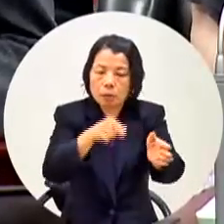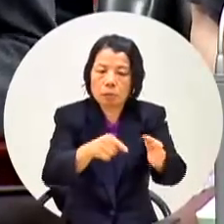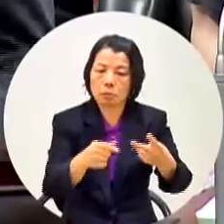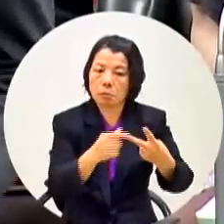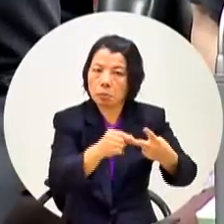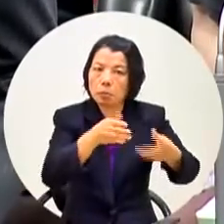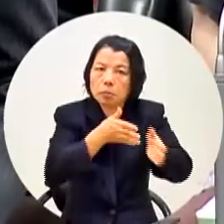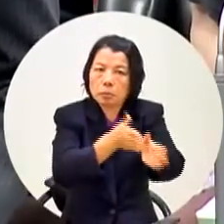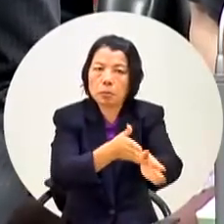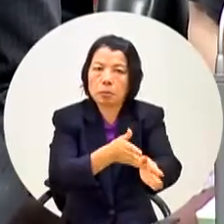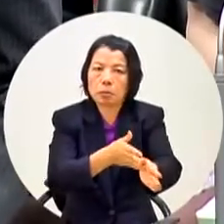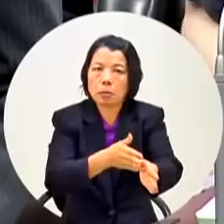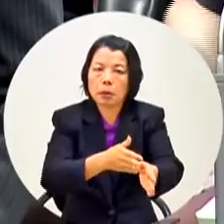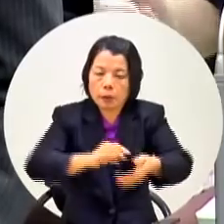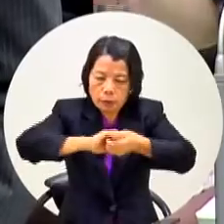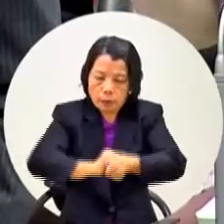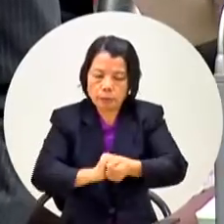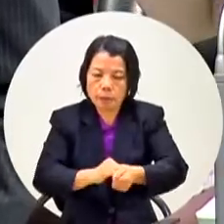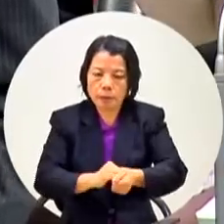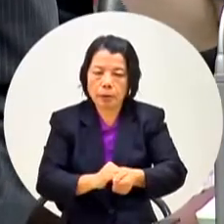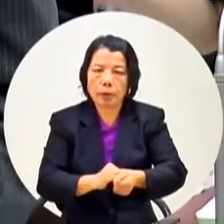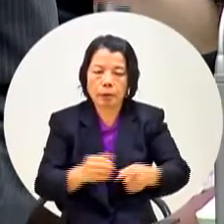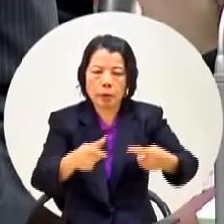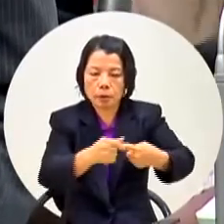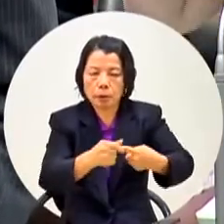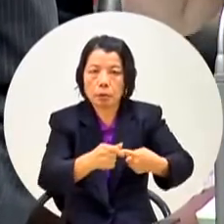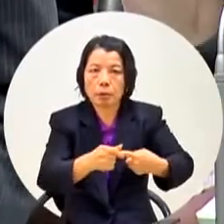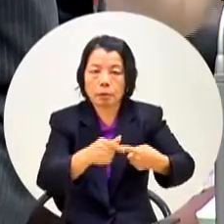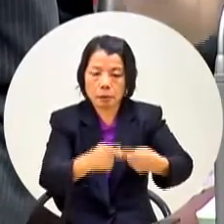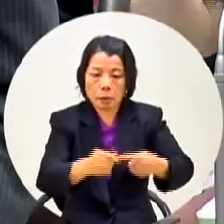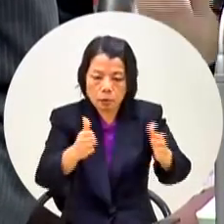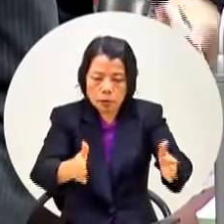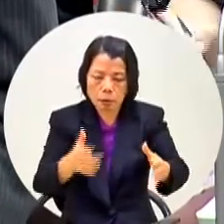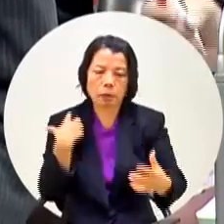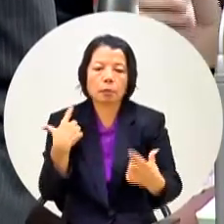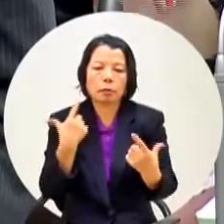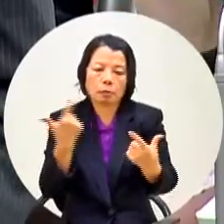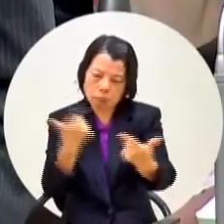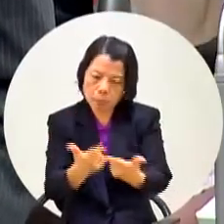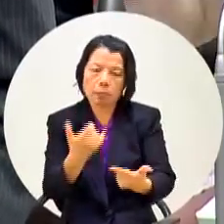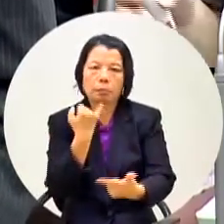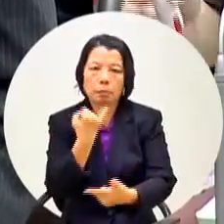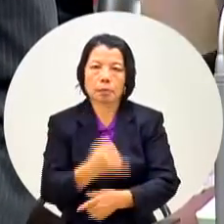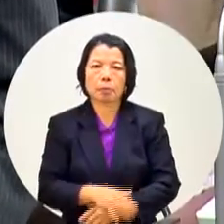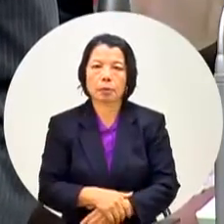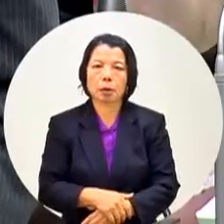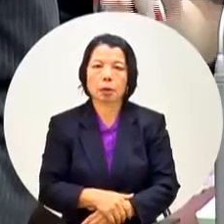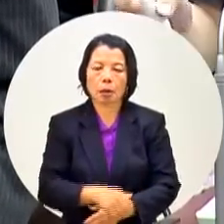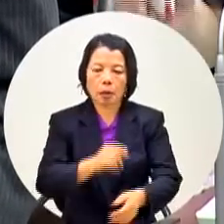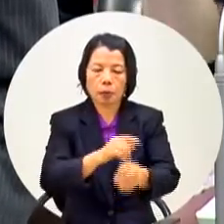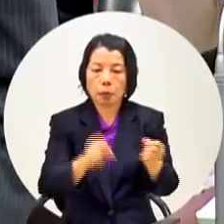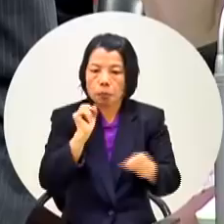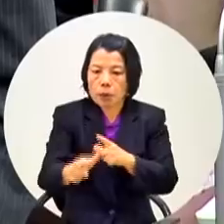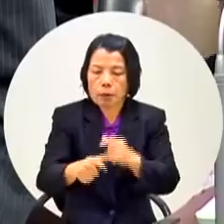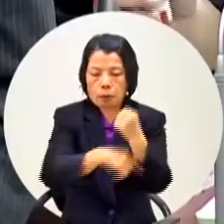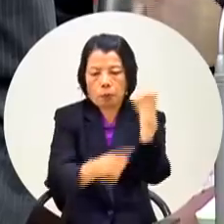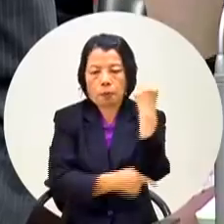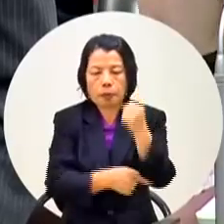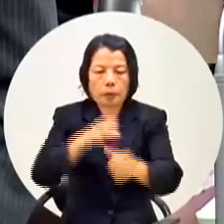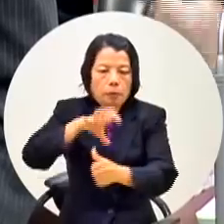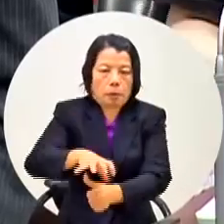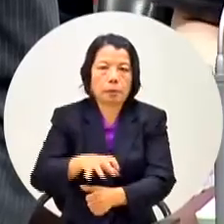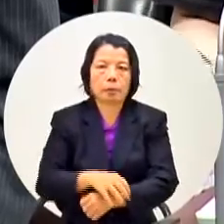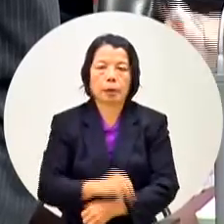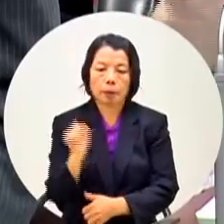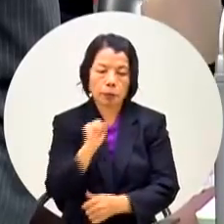到一车到底的概念。 好，所以因为采购法的限制，所以我们不能说二阶段的车厢